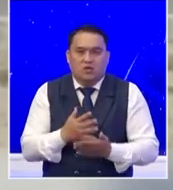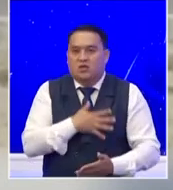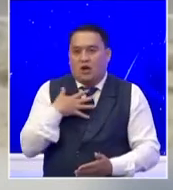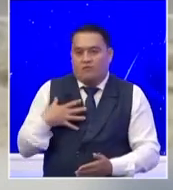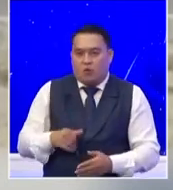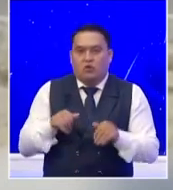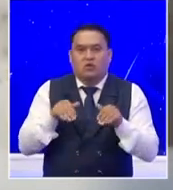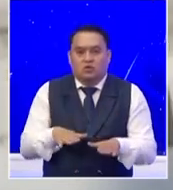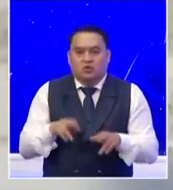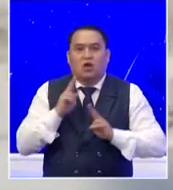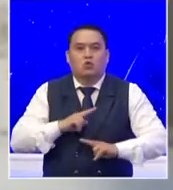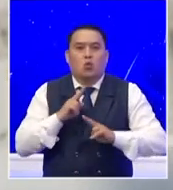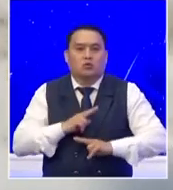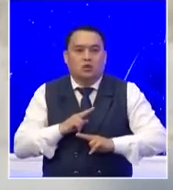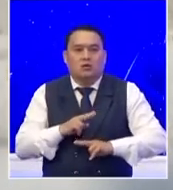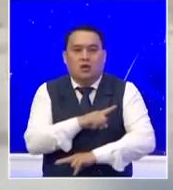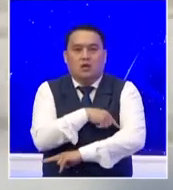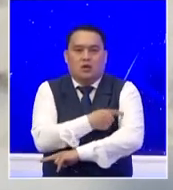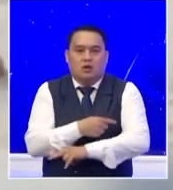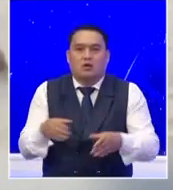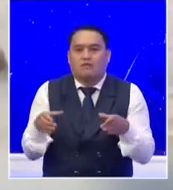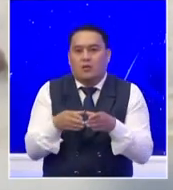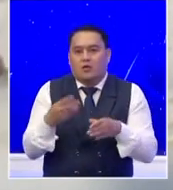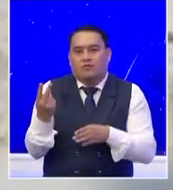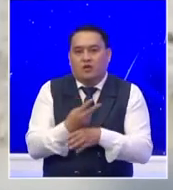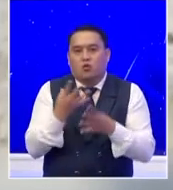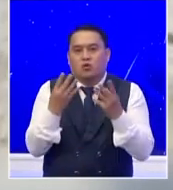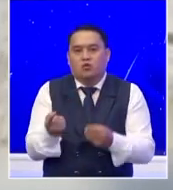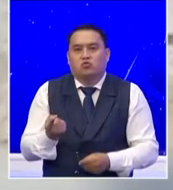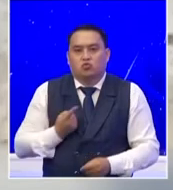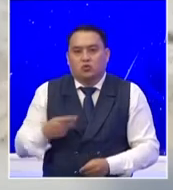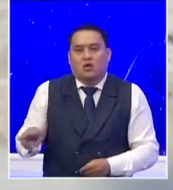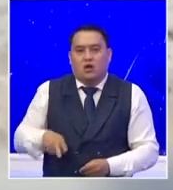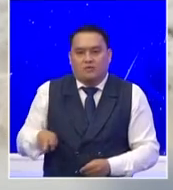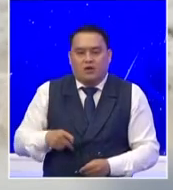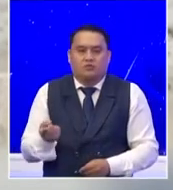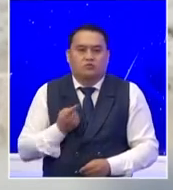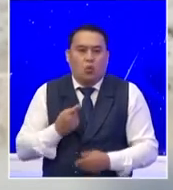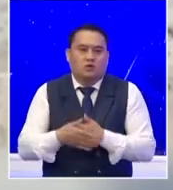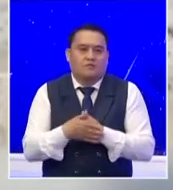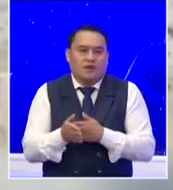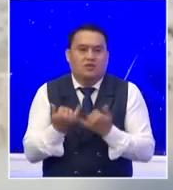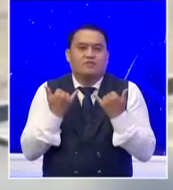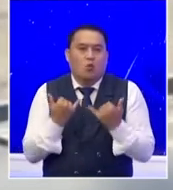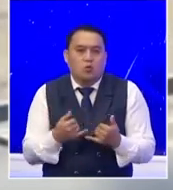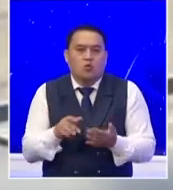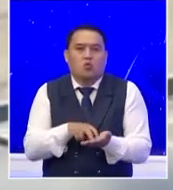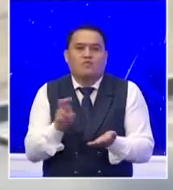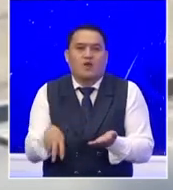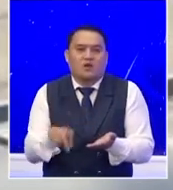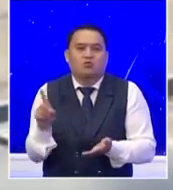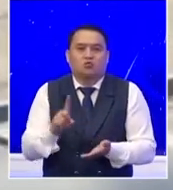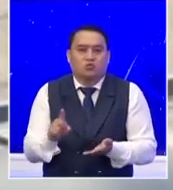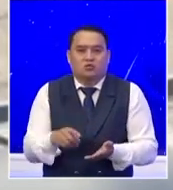решением руководства сотрудницы, санитарно-очистительные компании второй день ждут директора у входа в здание. Свое увольнение дворники